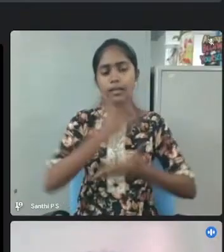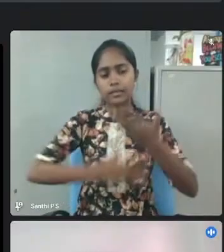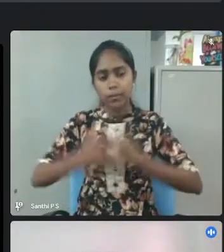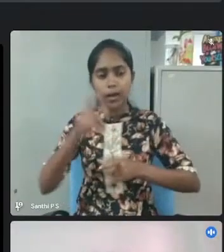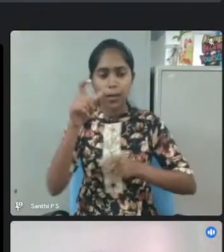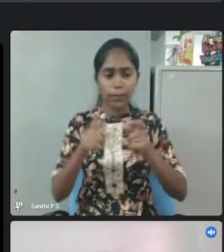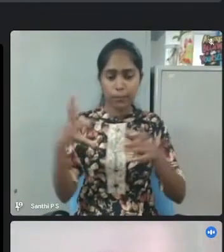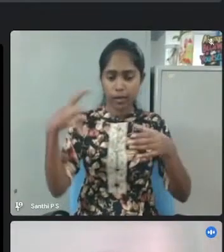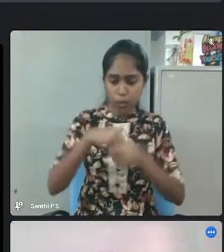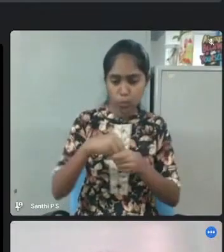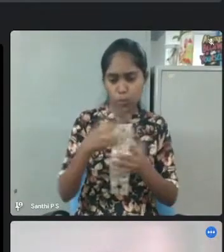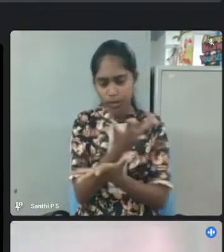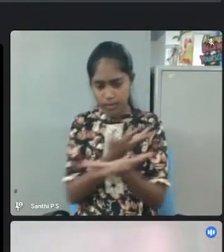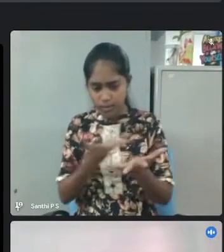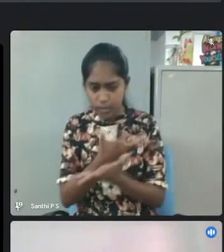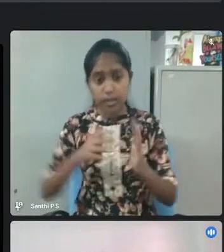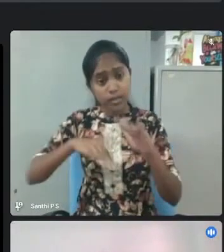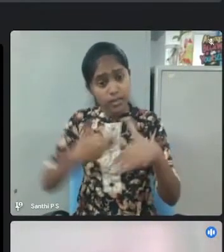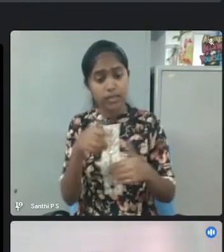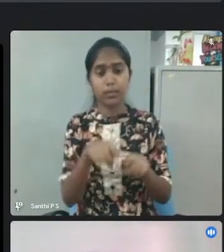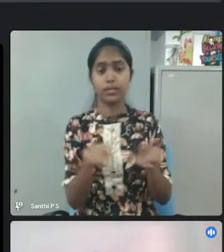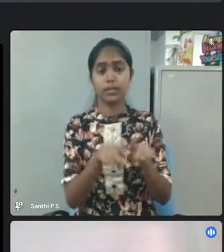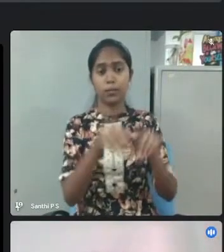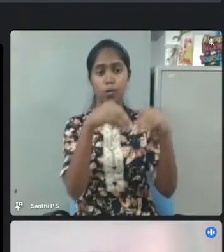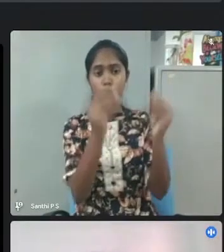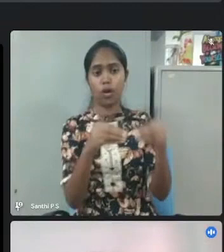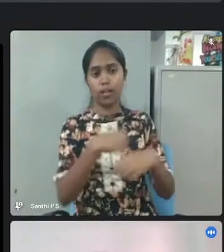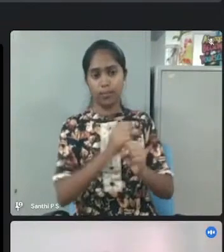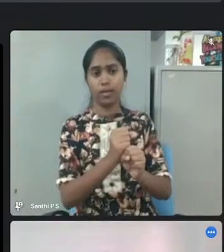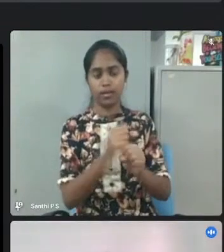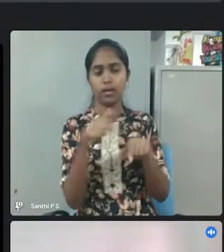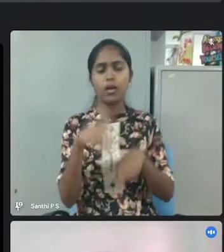ഇങ്ങനെ ഒരു മോഡൽ ഉണ്ടായിരിക്കുന്നത്. അപ്പൊ ഇതിനെപ്പറ്റി നമ്മൾ അറിഞ്ഞിരിക്കേണ്ടത്